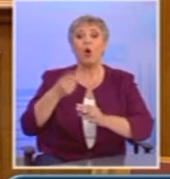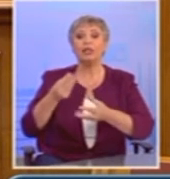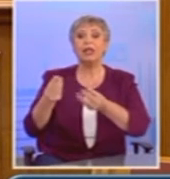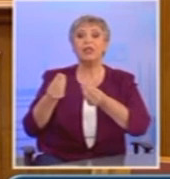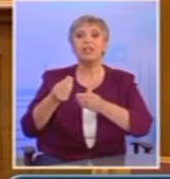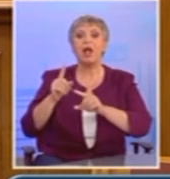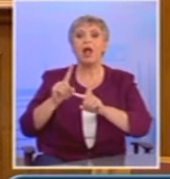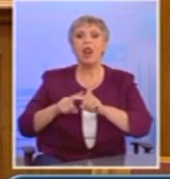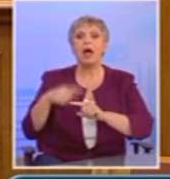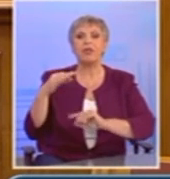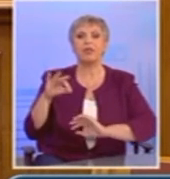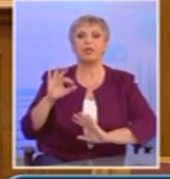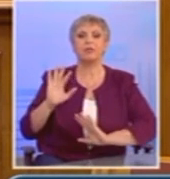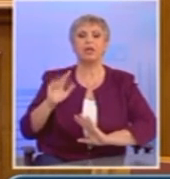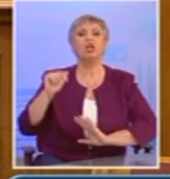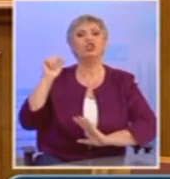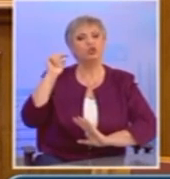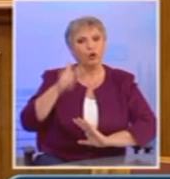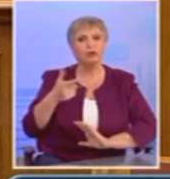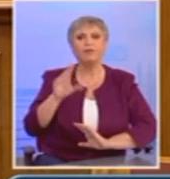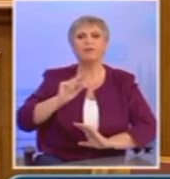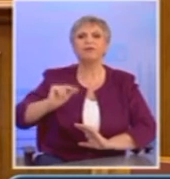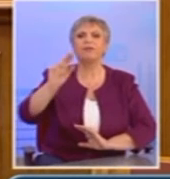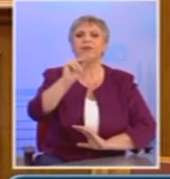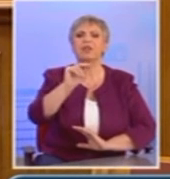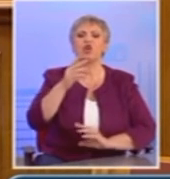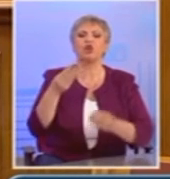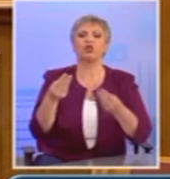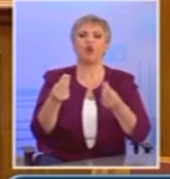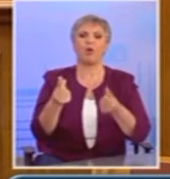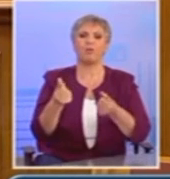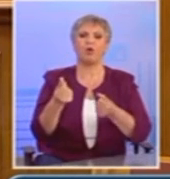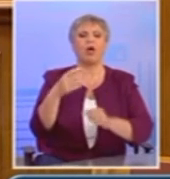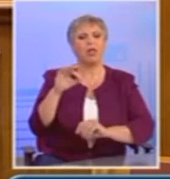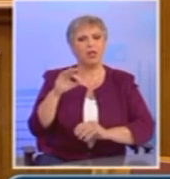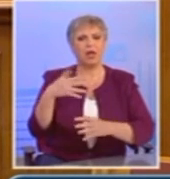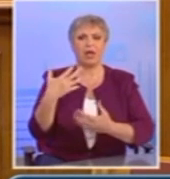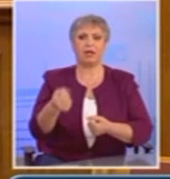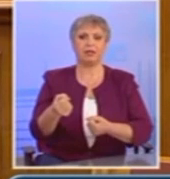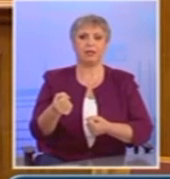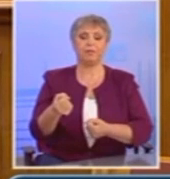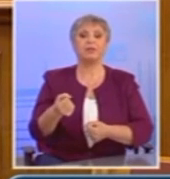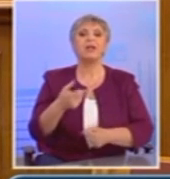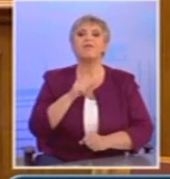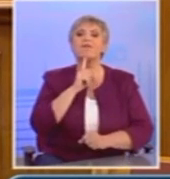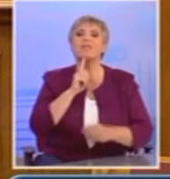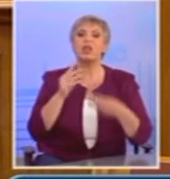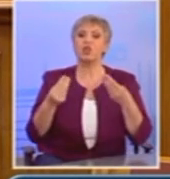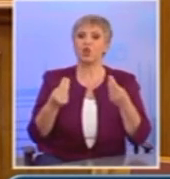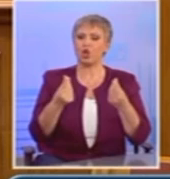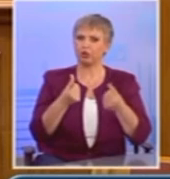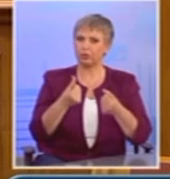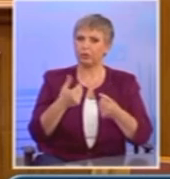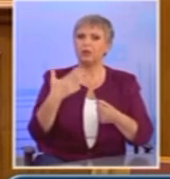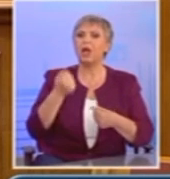μας αποδυναμώνει όλους συλλογικά». Και στο ίδιο πλαίσιο κινήθηκαν και κινούνται και ο